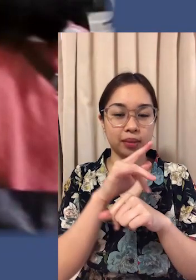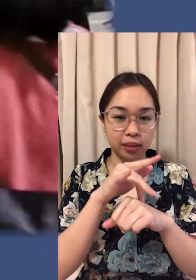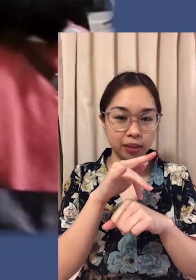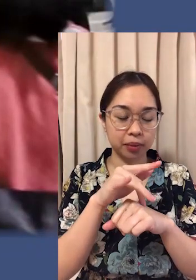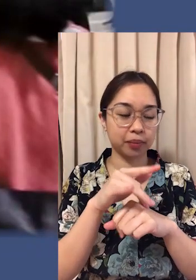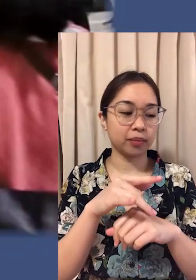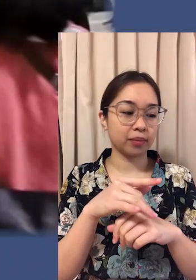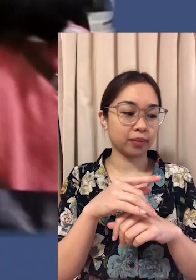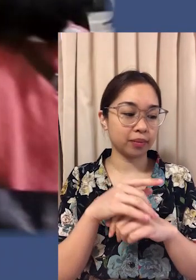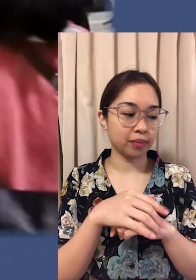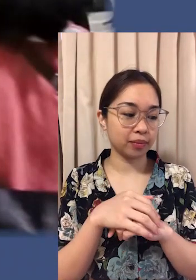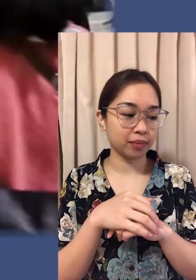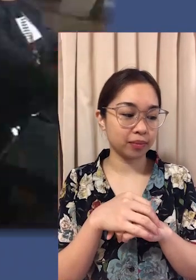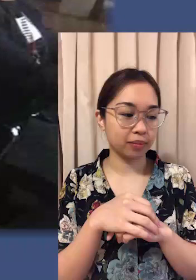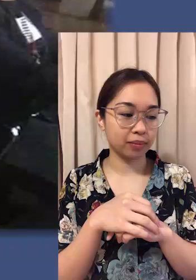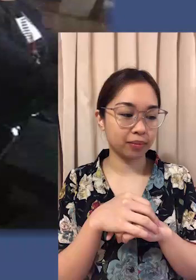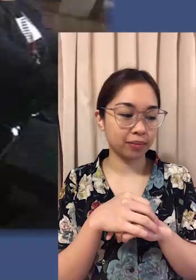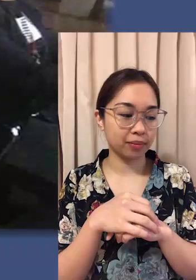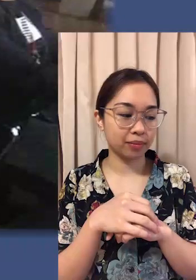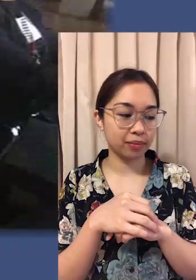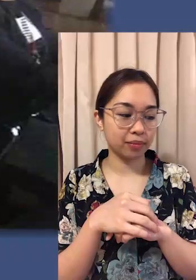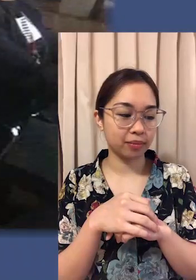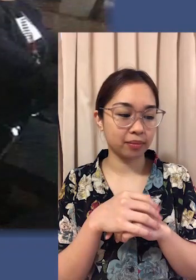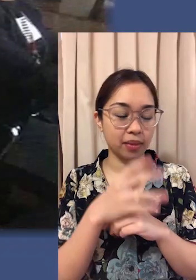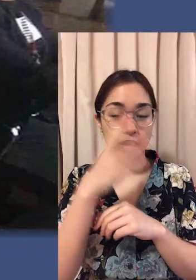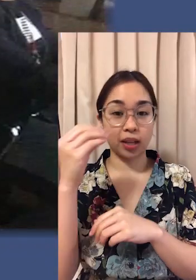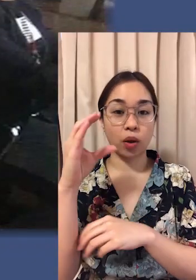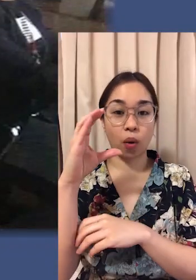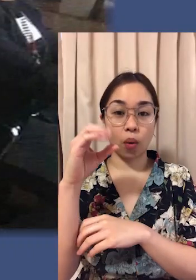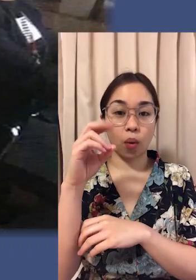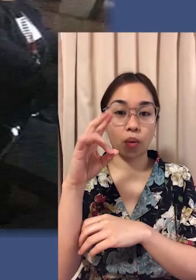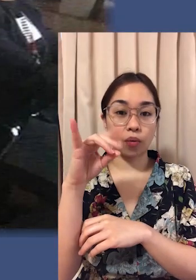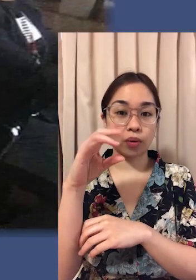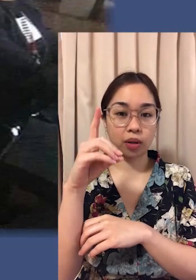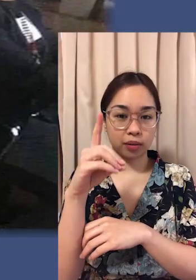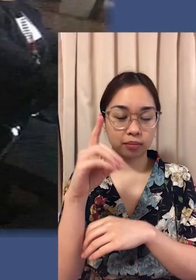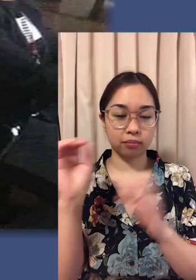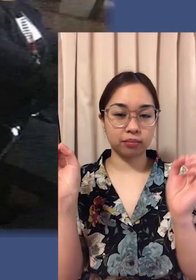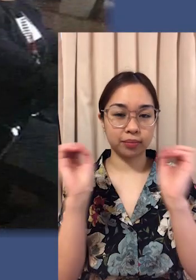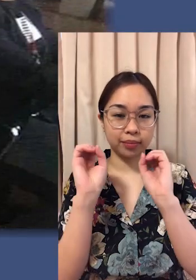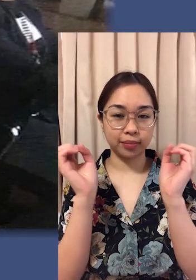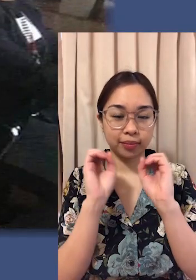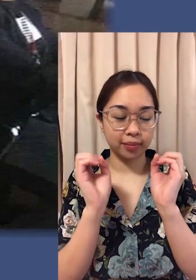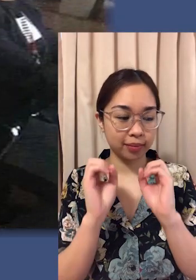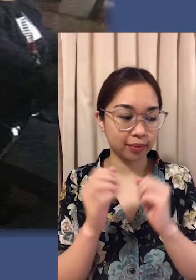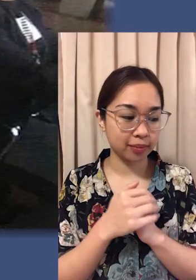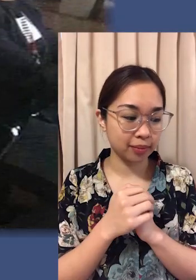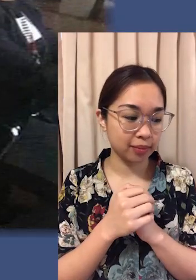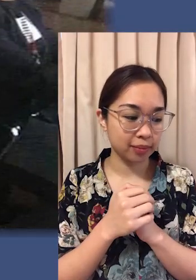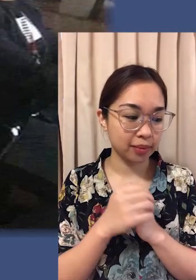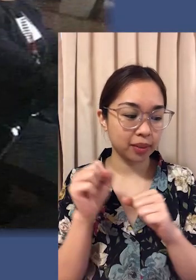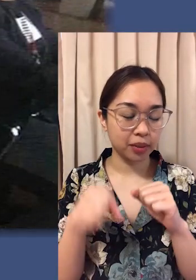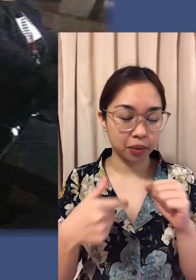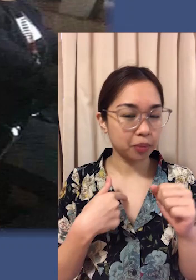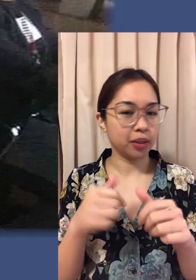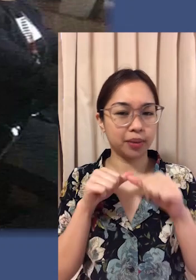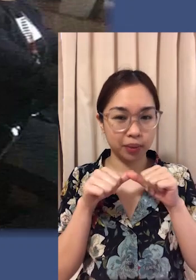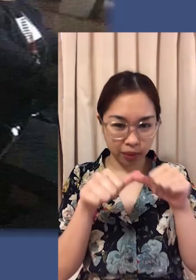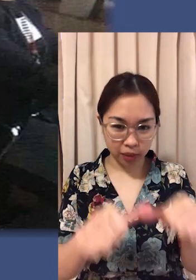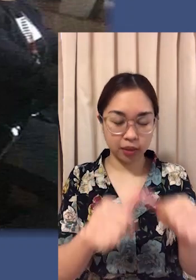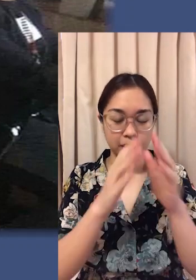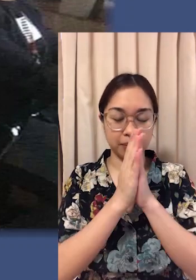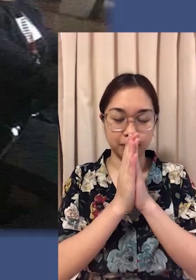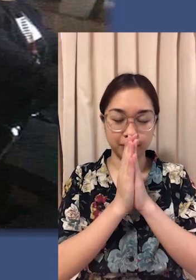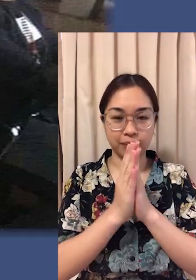especially din naman sa work ni Richard. Nandun po ang COVID center sa lugar na yon. Hindi po ako nakabalagay, iyak po at dasal